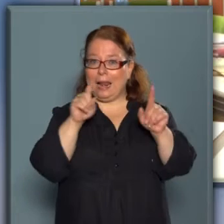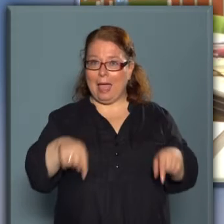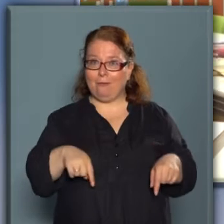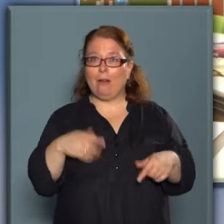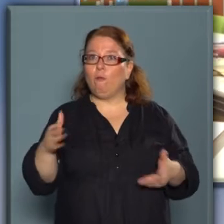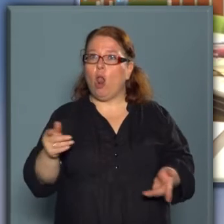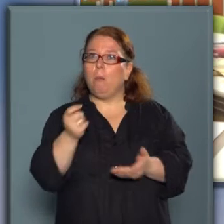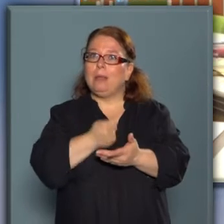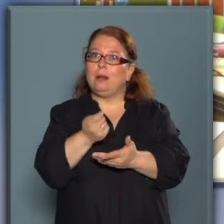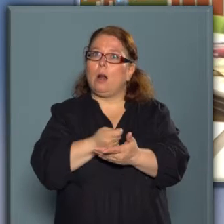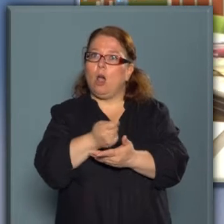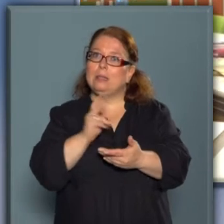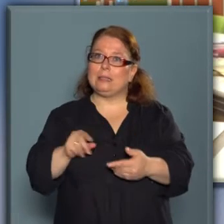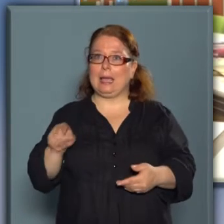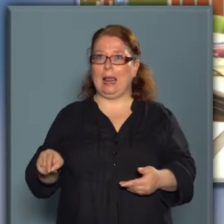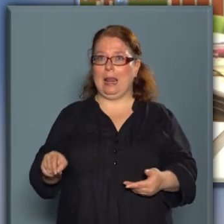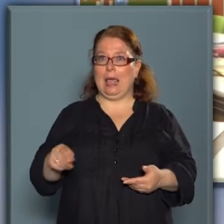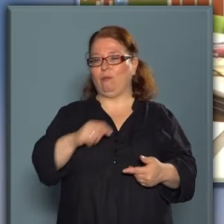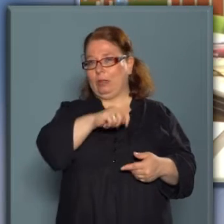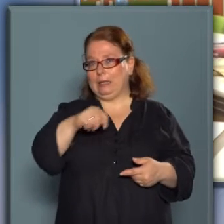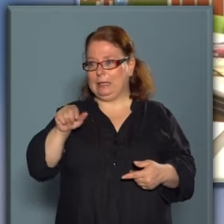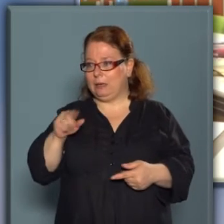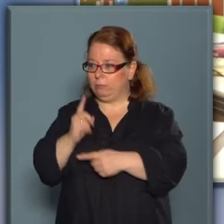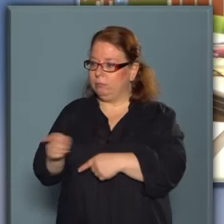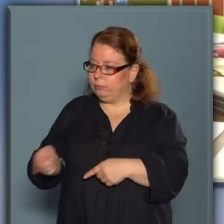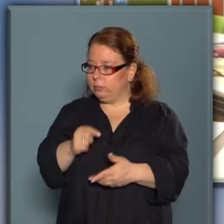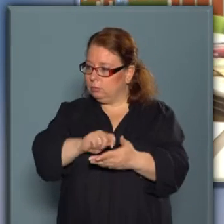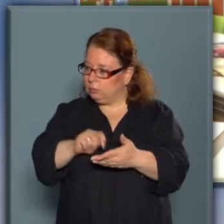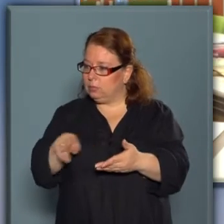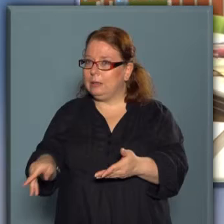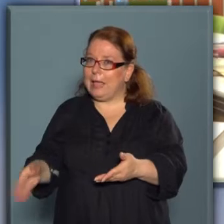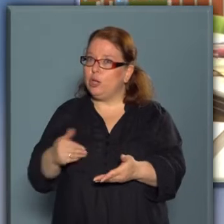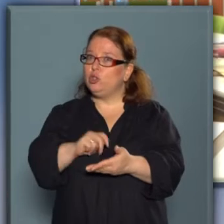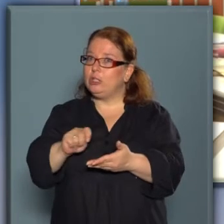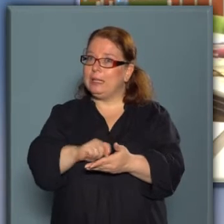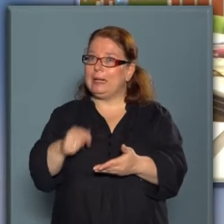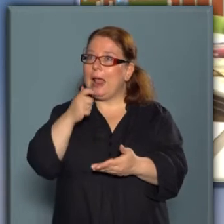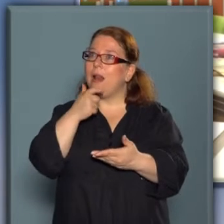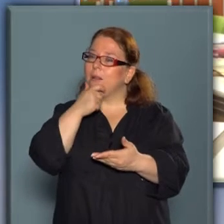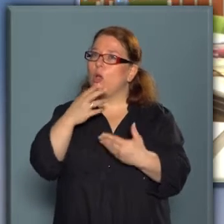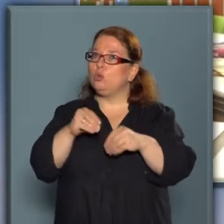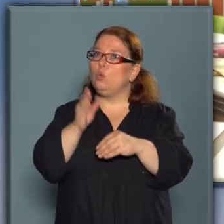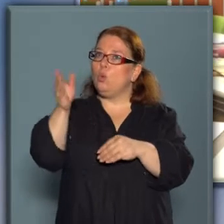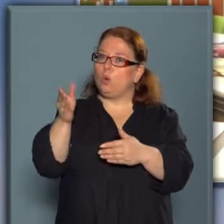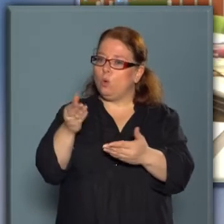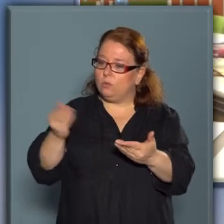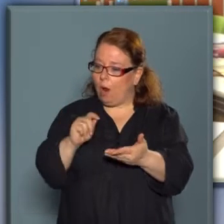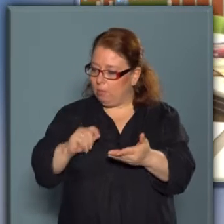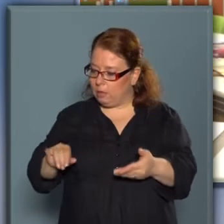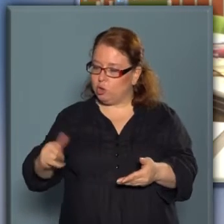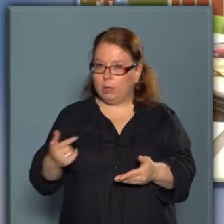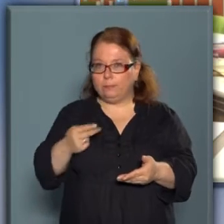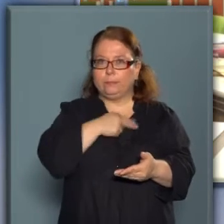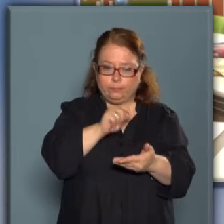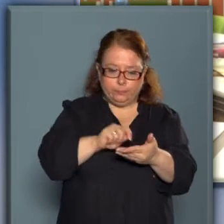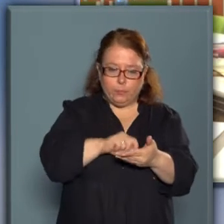alá valami krikszkrakszot oda kellett írni, mondták, hogy akkor kislányom, akkor most te is írjál a nagyszüleidnek valamit. És